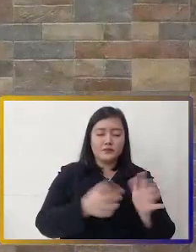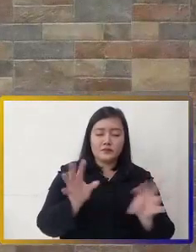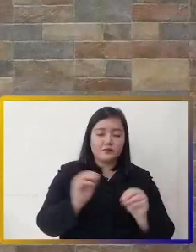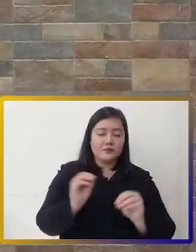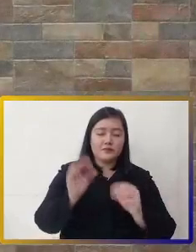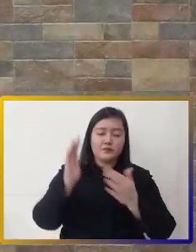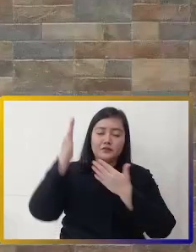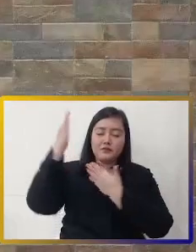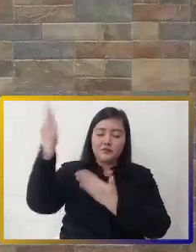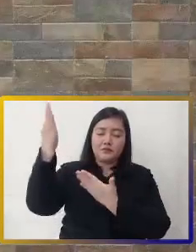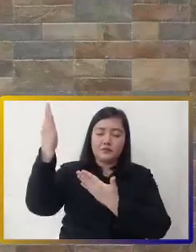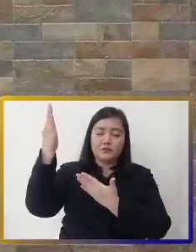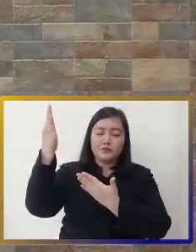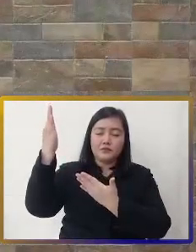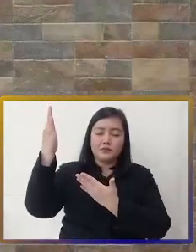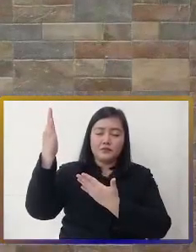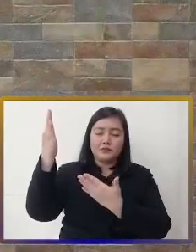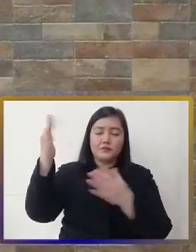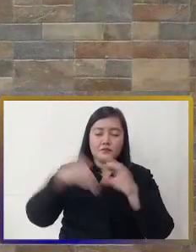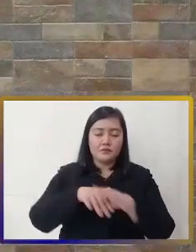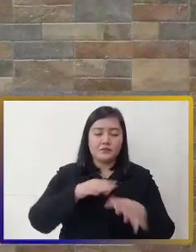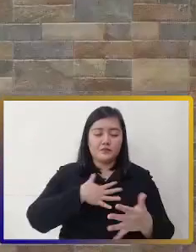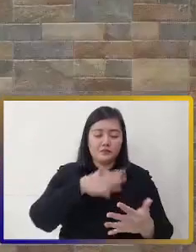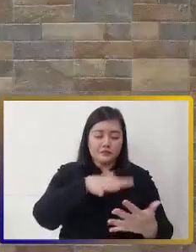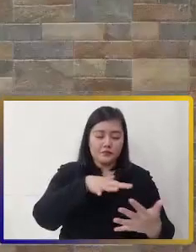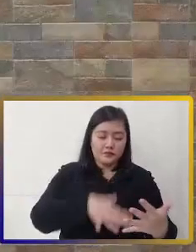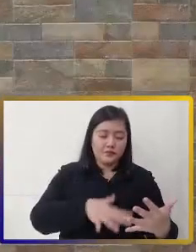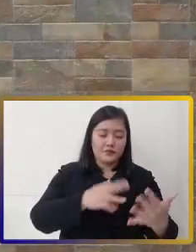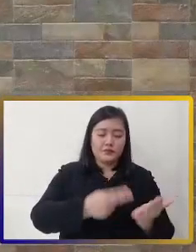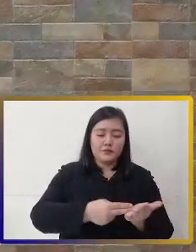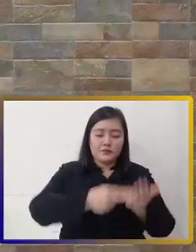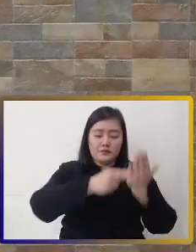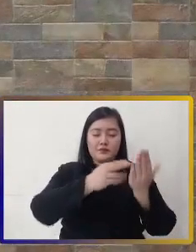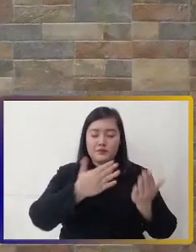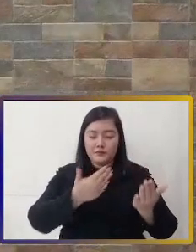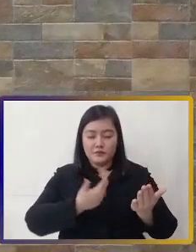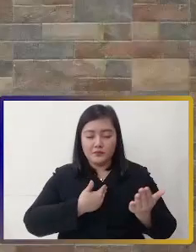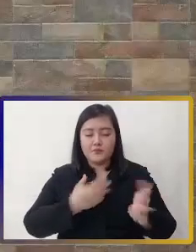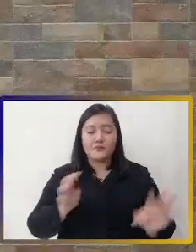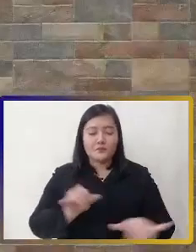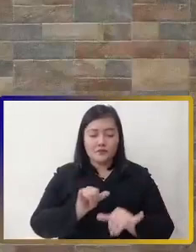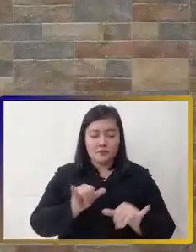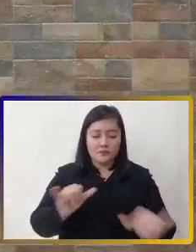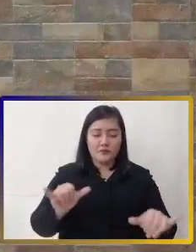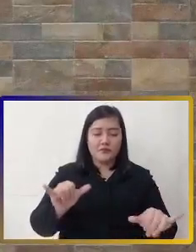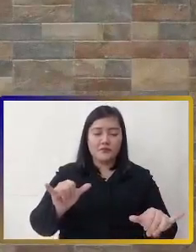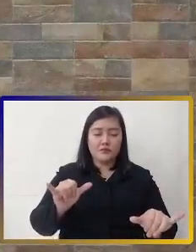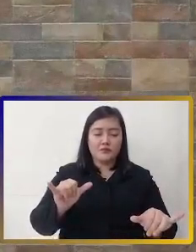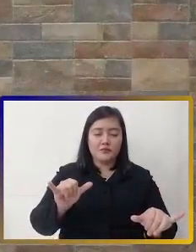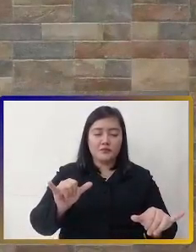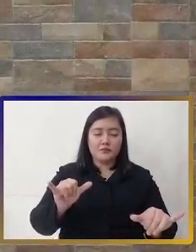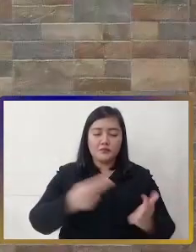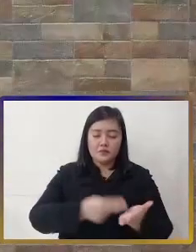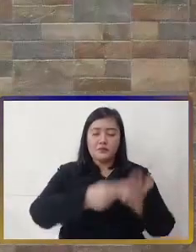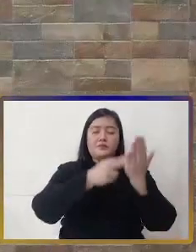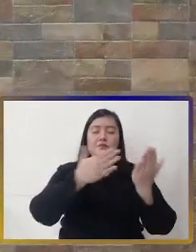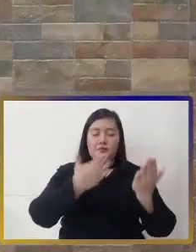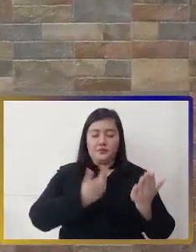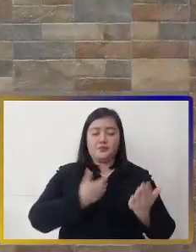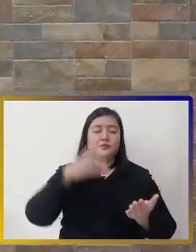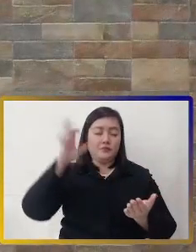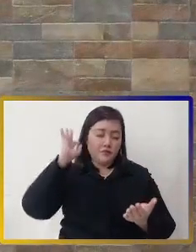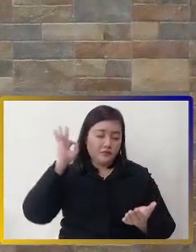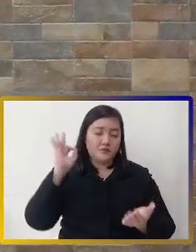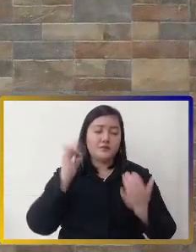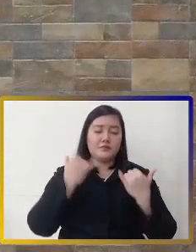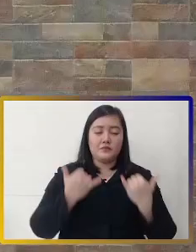pong pagtulong, sa aking pag-aaral, laway patuloy ko po itong, patuloy niyo po akong tulungan to deliver it properly, O God. At ganoon din po, Panginoon,